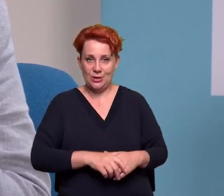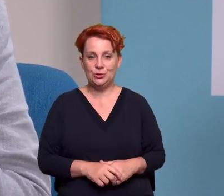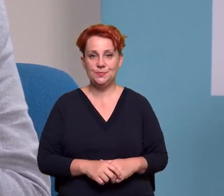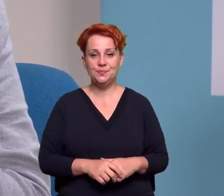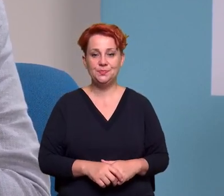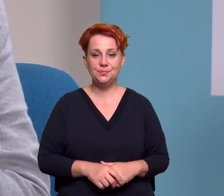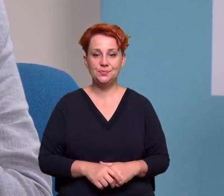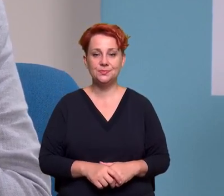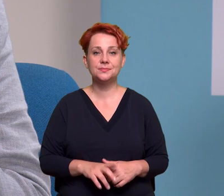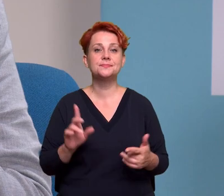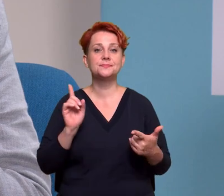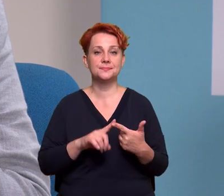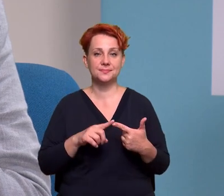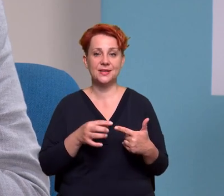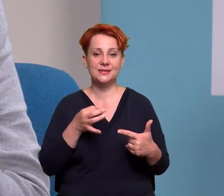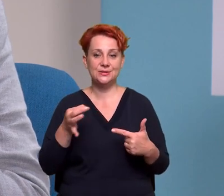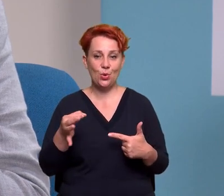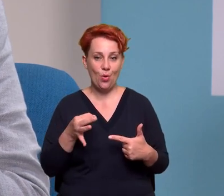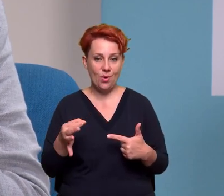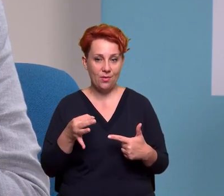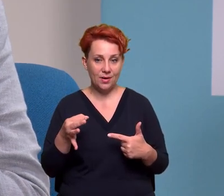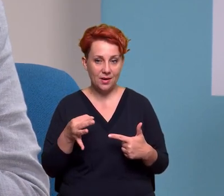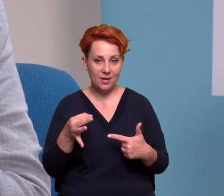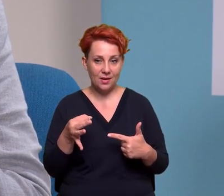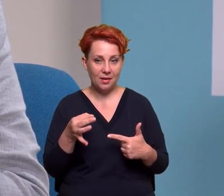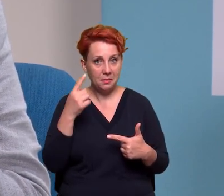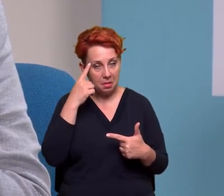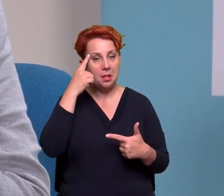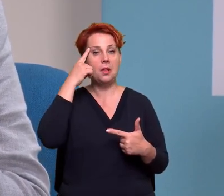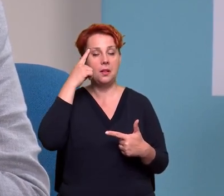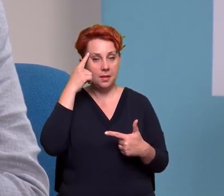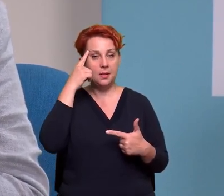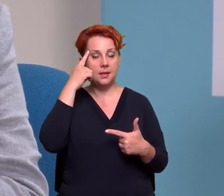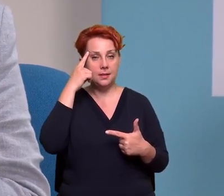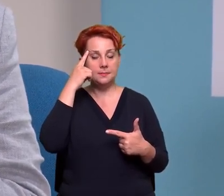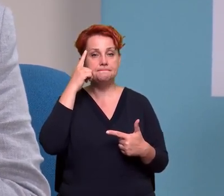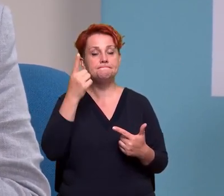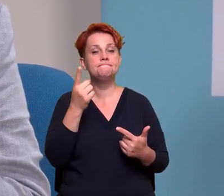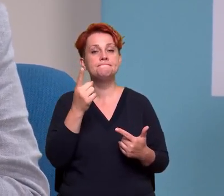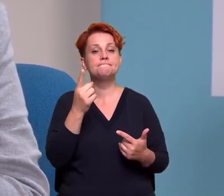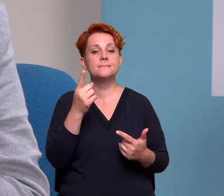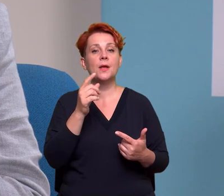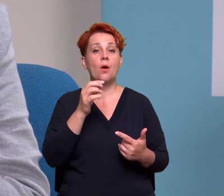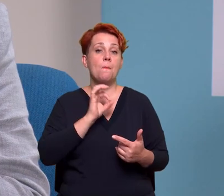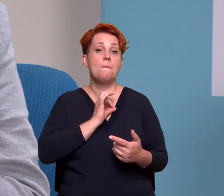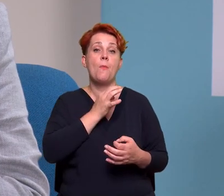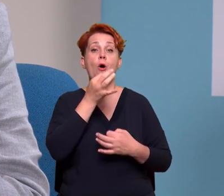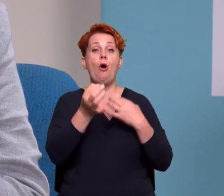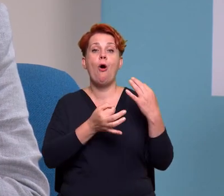druga historia, która przychodzi mi na myśl, to moja opowieść